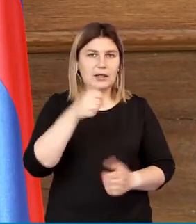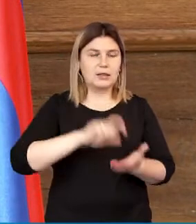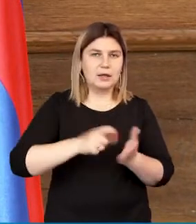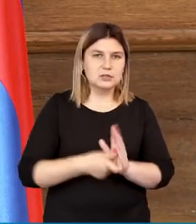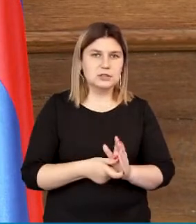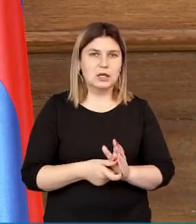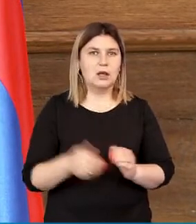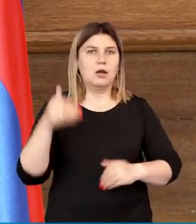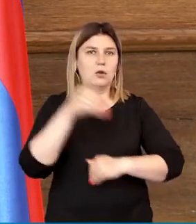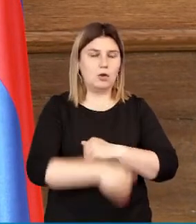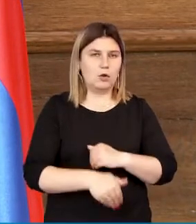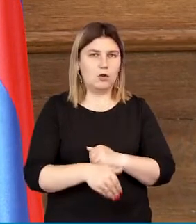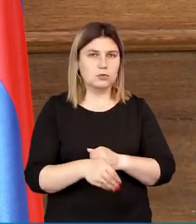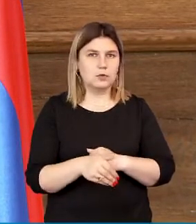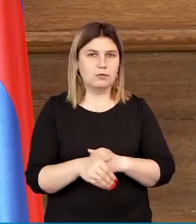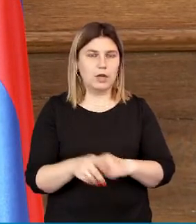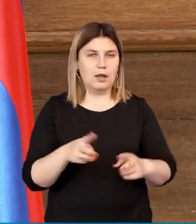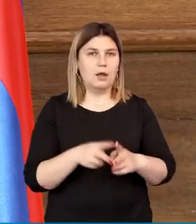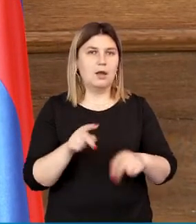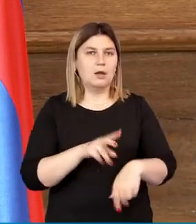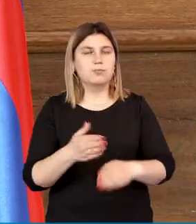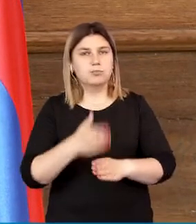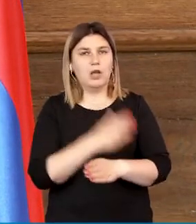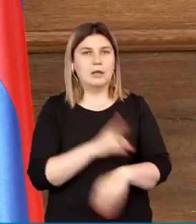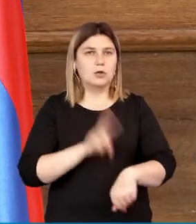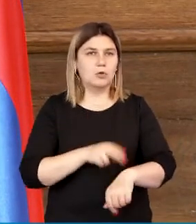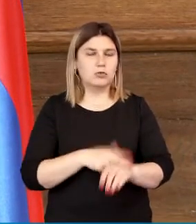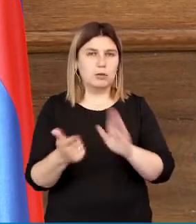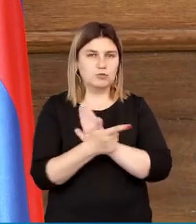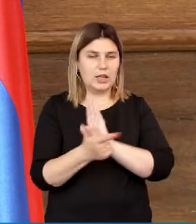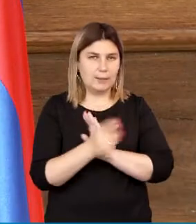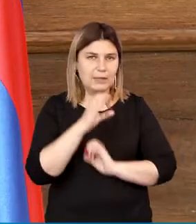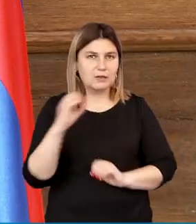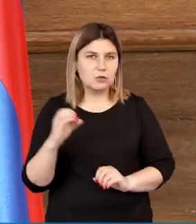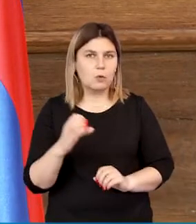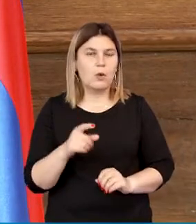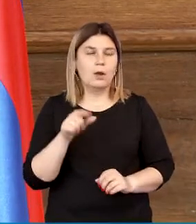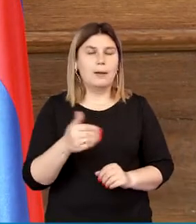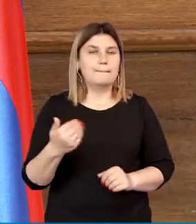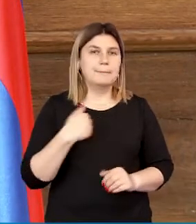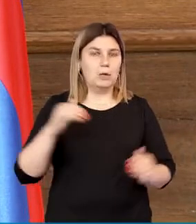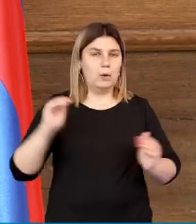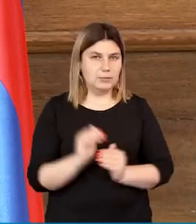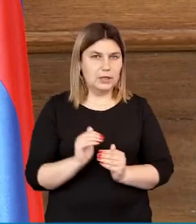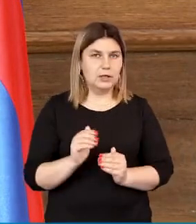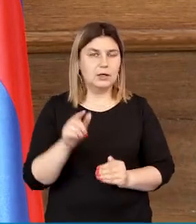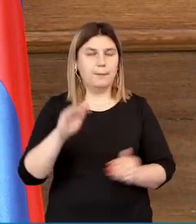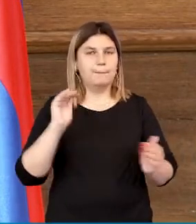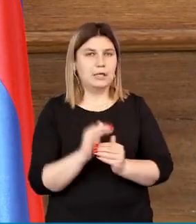szczególnie w końcowym tym okresie, na przykład przed godziną 17, ponieważ no, było ich mniej i wtedy mniejsza